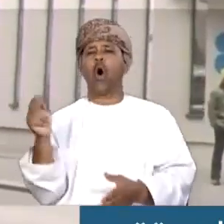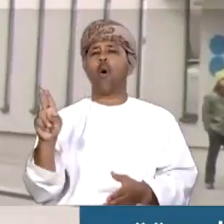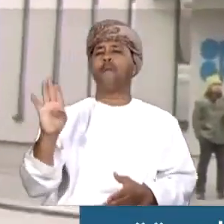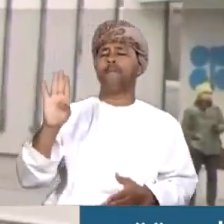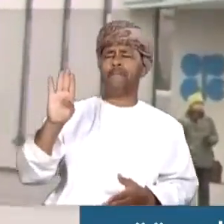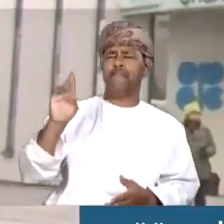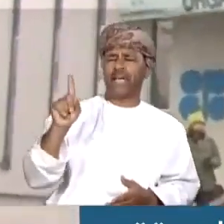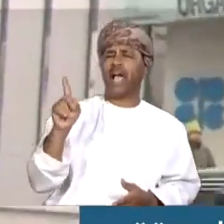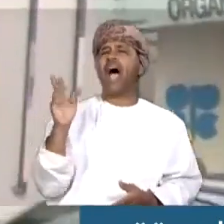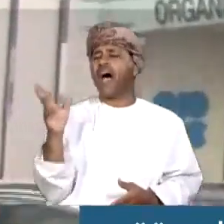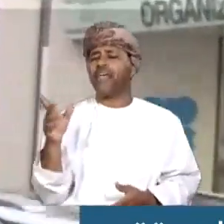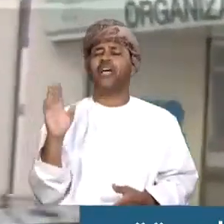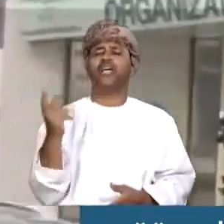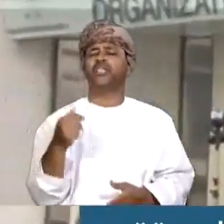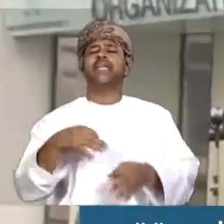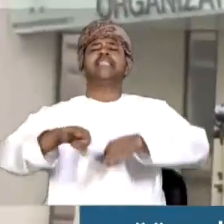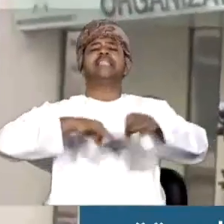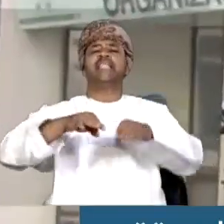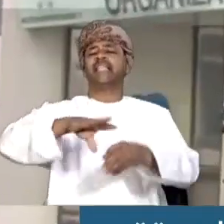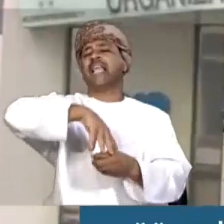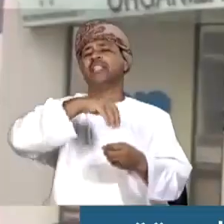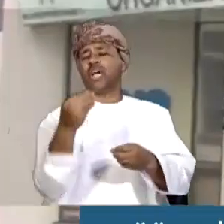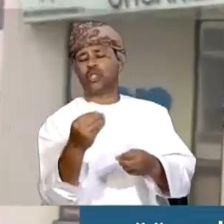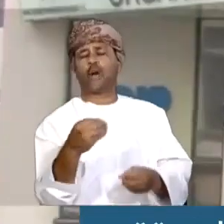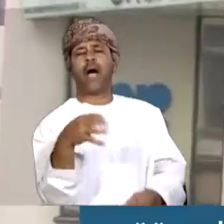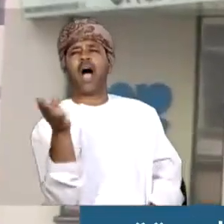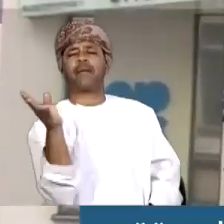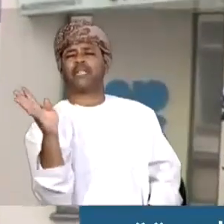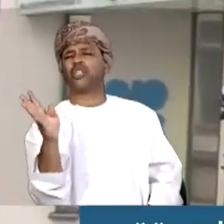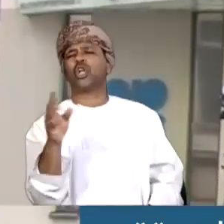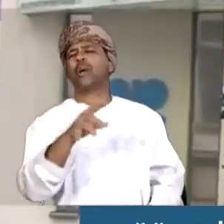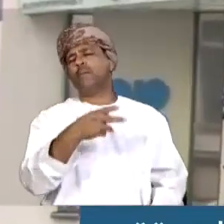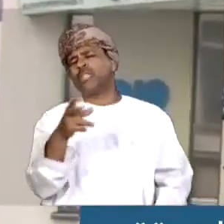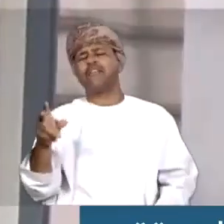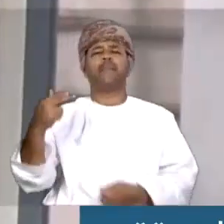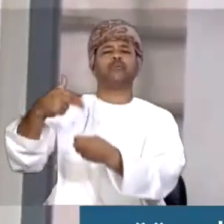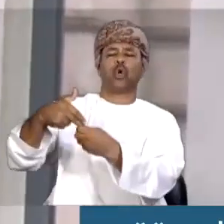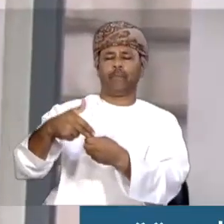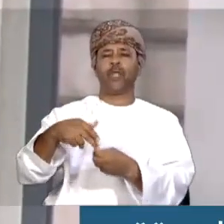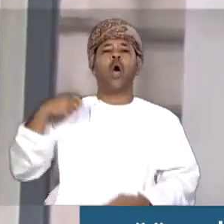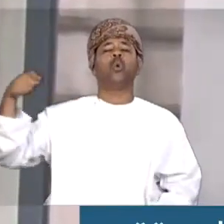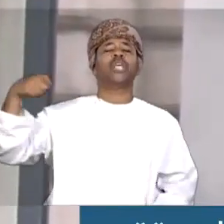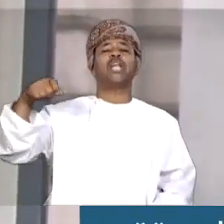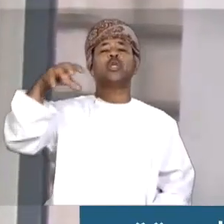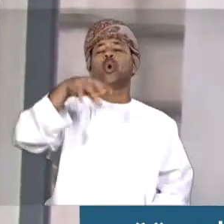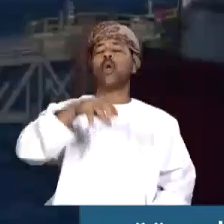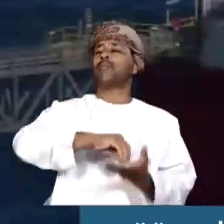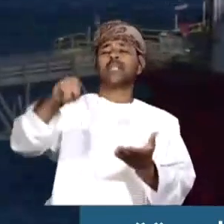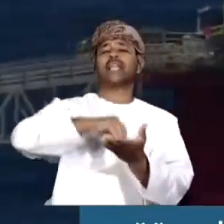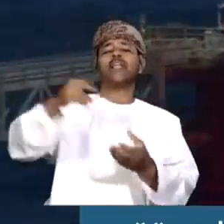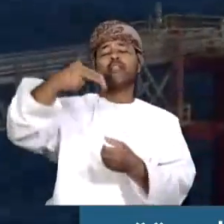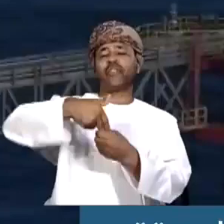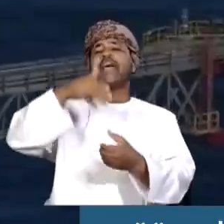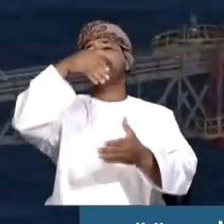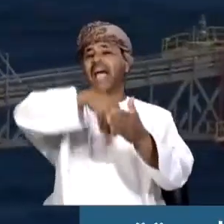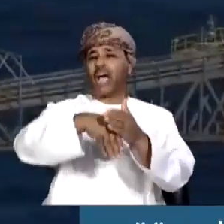التي تعد مرجعا في مستوى سياسة الإنتاج 14 نوعا، وكان وزراء الدول المصدرة للنفط من داخل